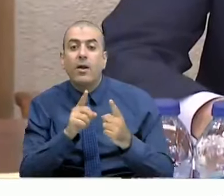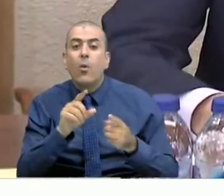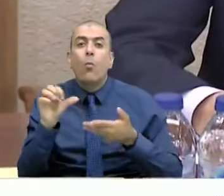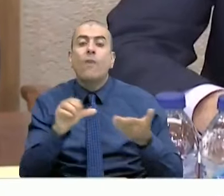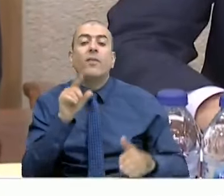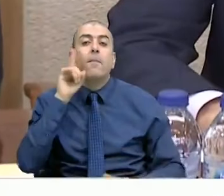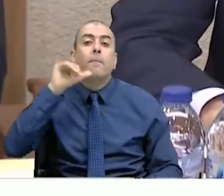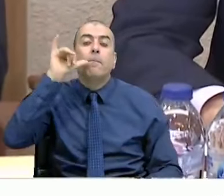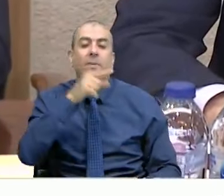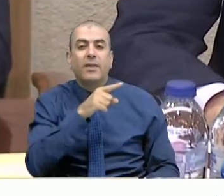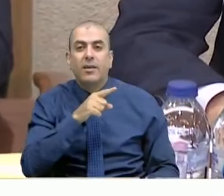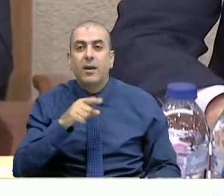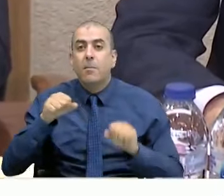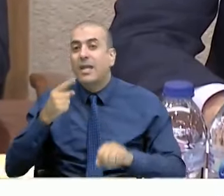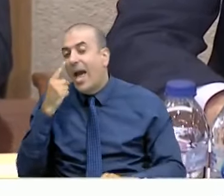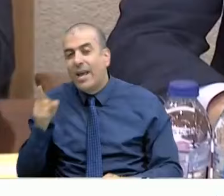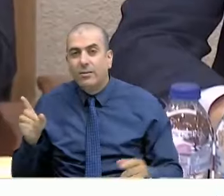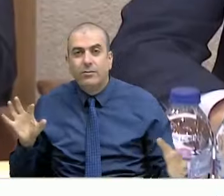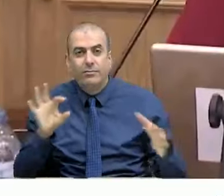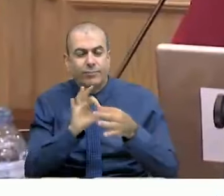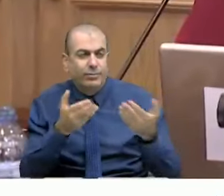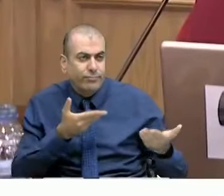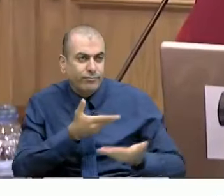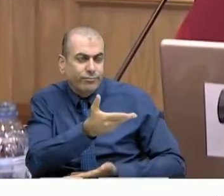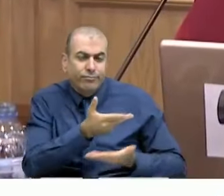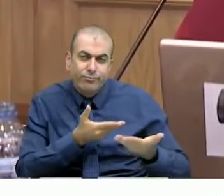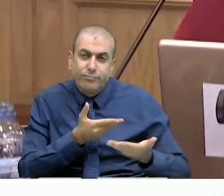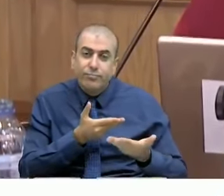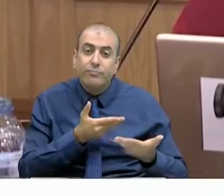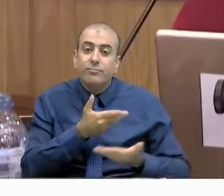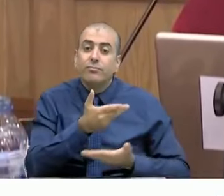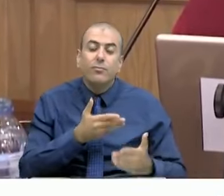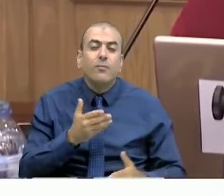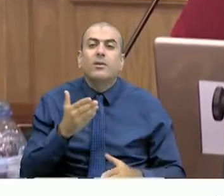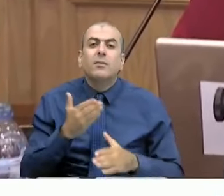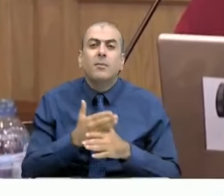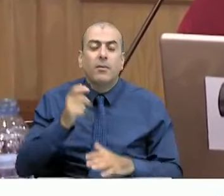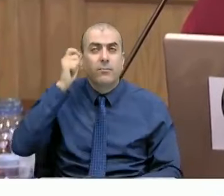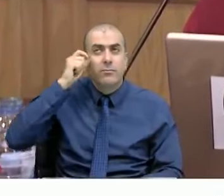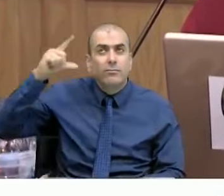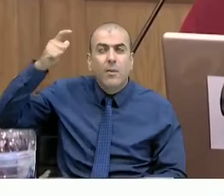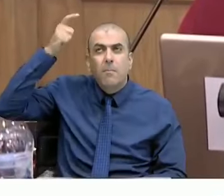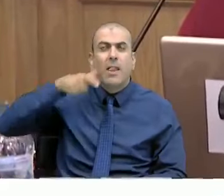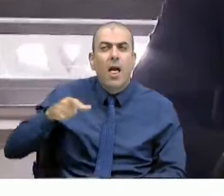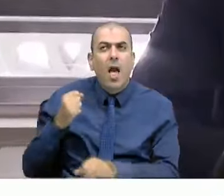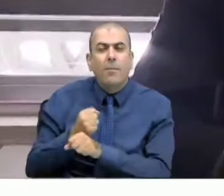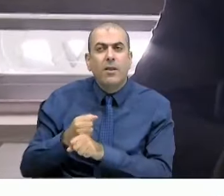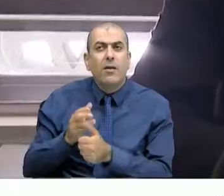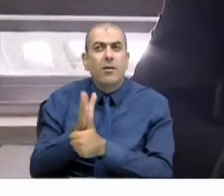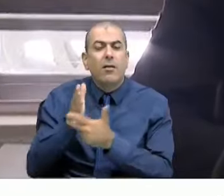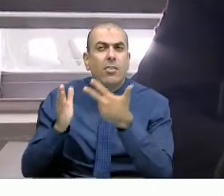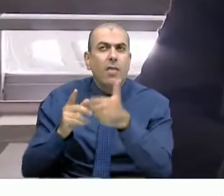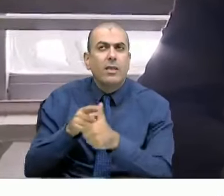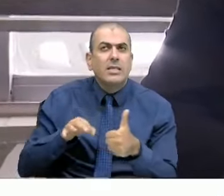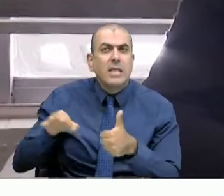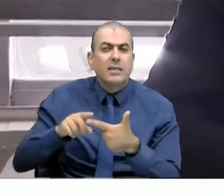الحكومه البريطانيه ومجلس الاعيان وتضمن اللقاء الاطلاع على اليات ترجمه الرؤيه الملكيه في م التحديث الثلاث